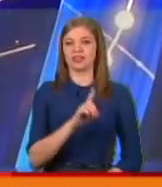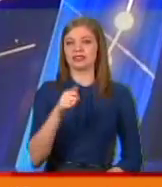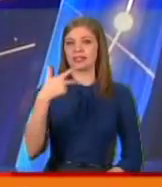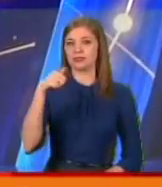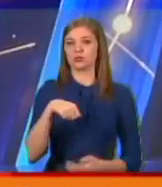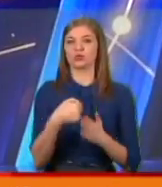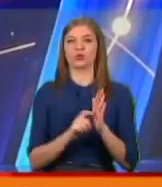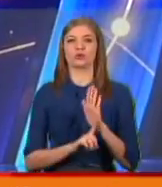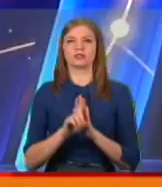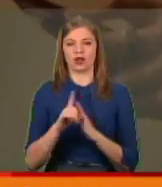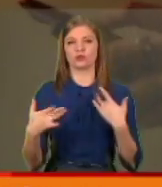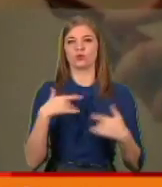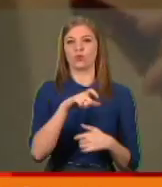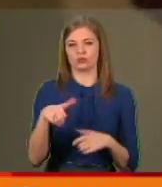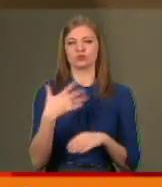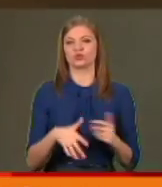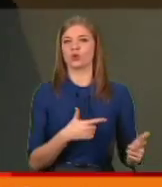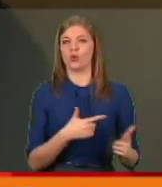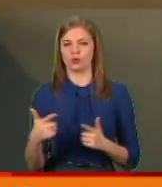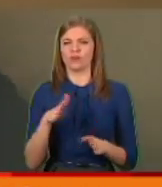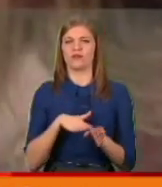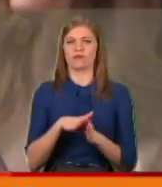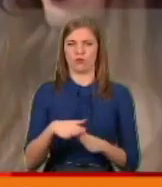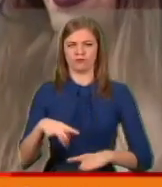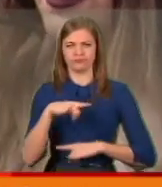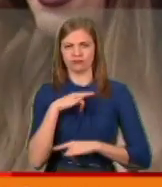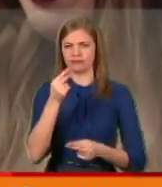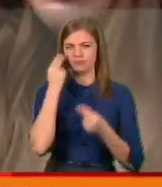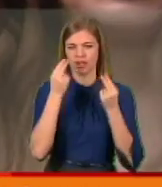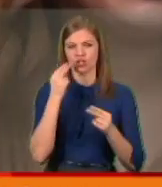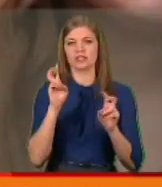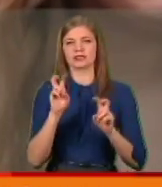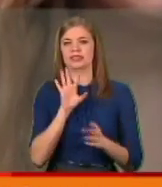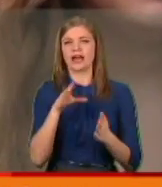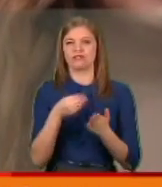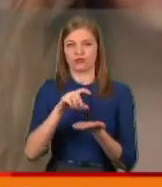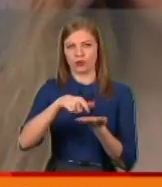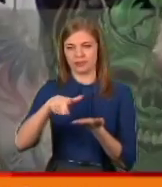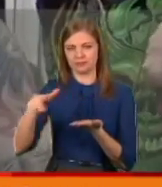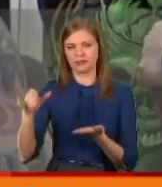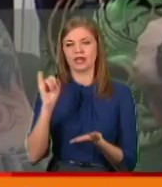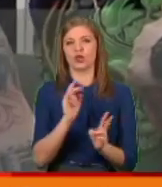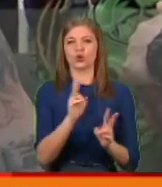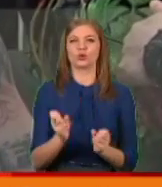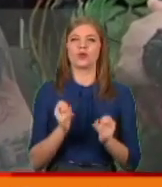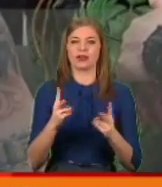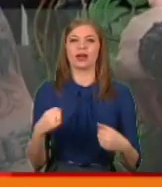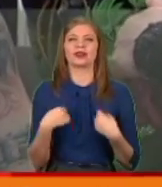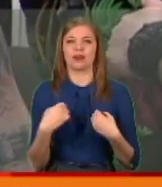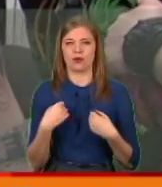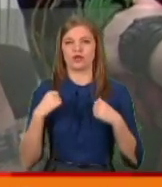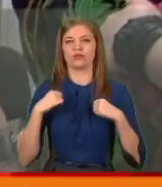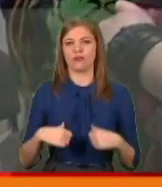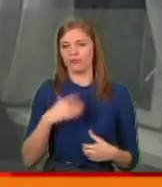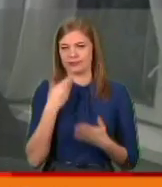півгодини до старту конкурсанти вже готові. В повному параді та макіяжі. Сидять в своїх гримерках та хто як намагаються